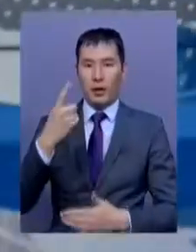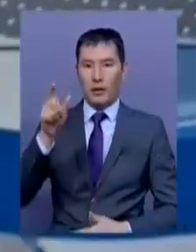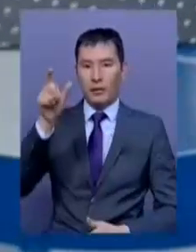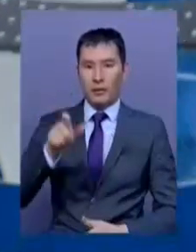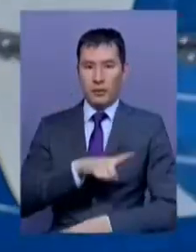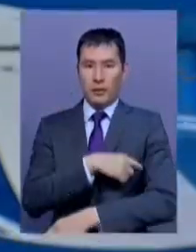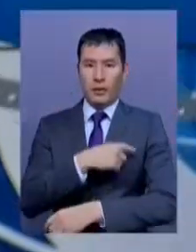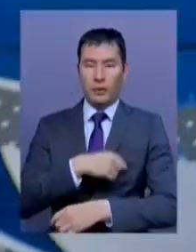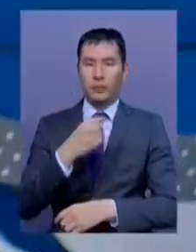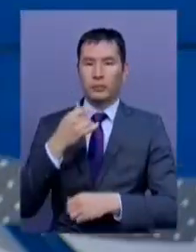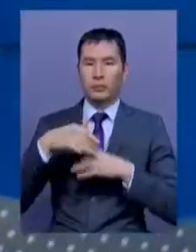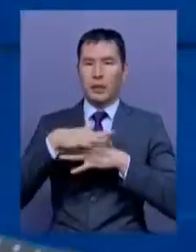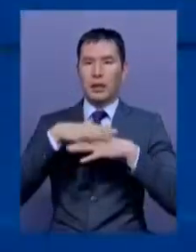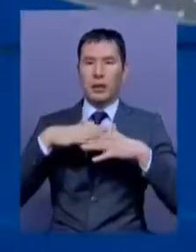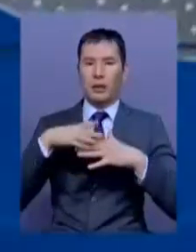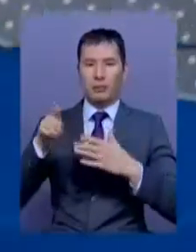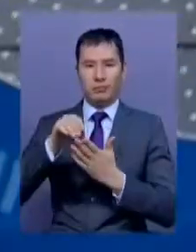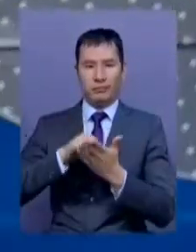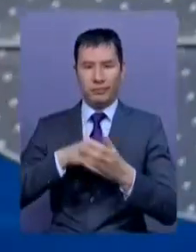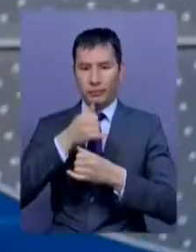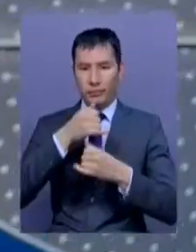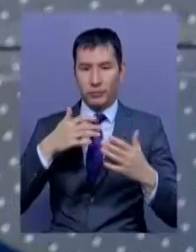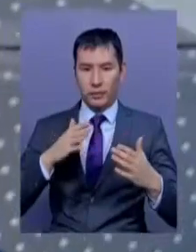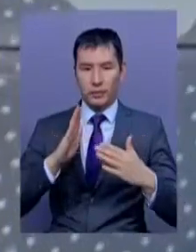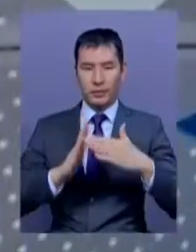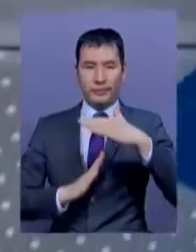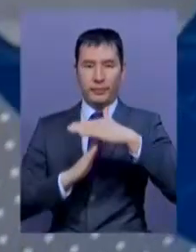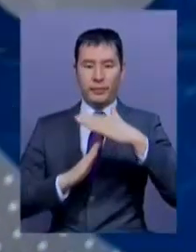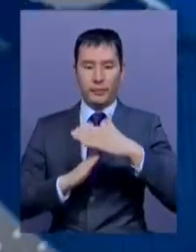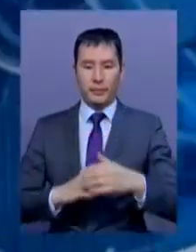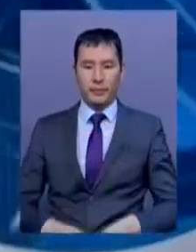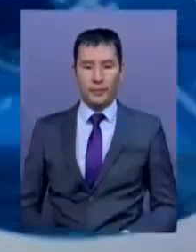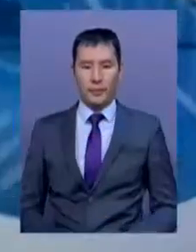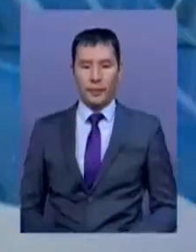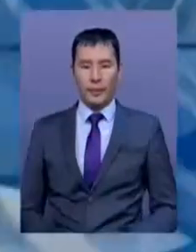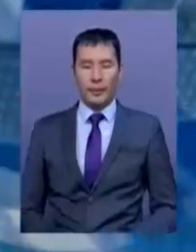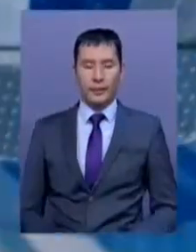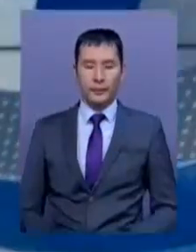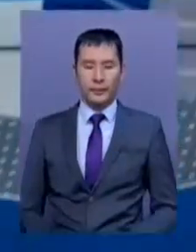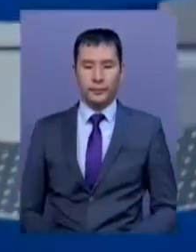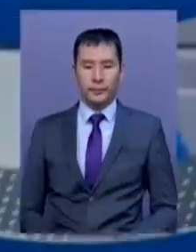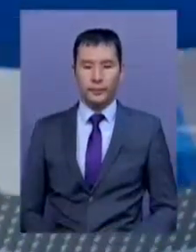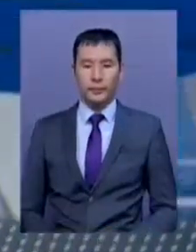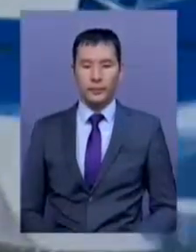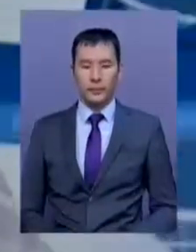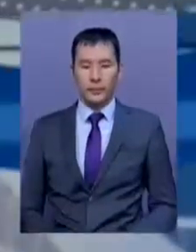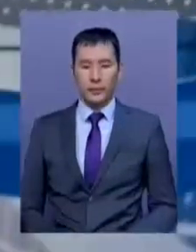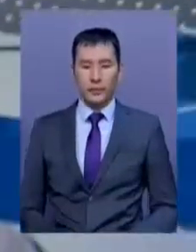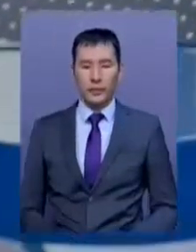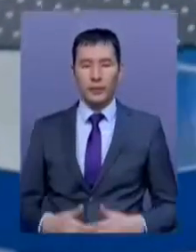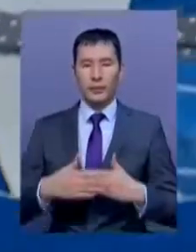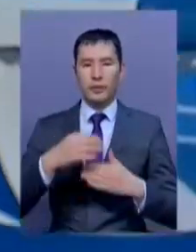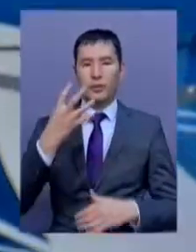қарсы вакцинациялау науқаны 15-ші қыркүйекте басталады. Екпіні 400 мыңнан астам адам ақысыз ала